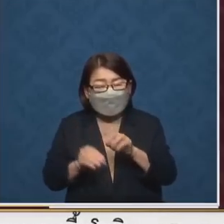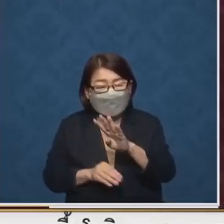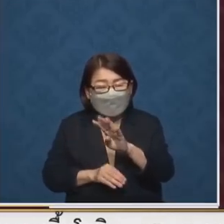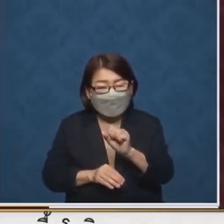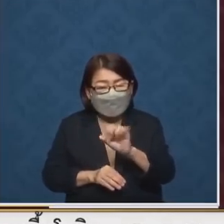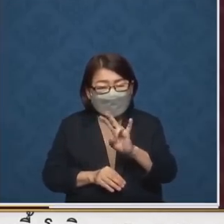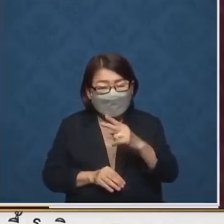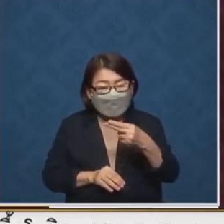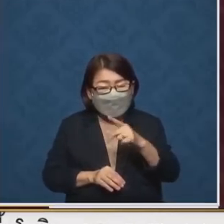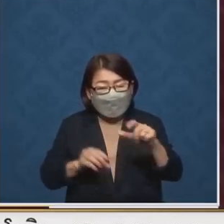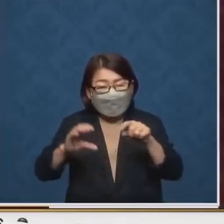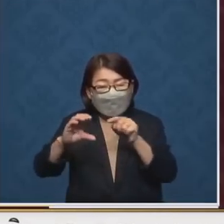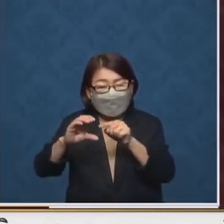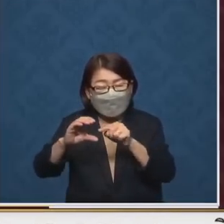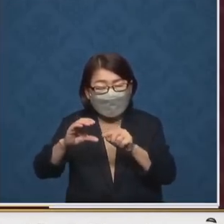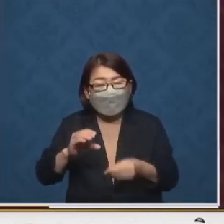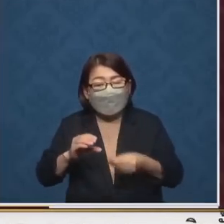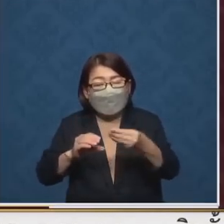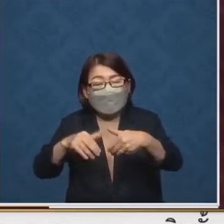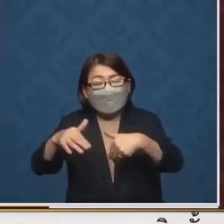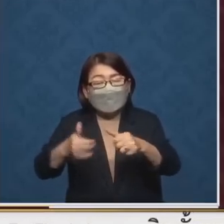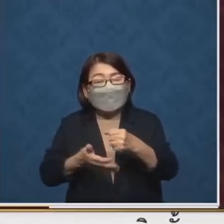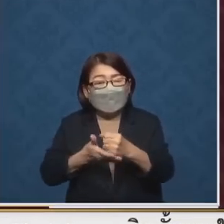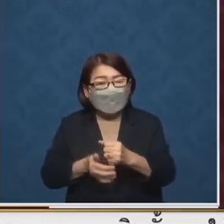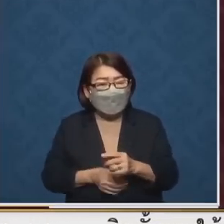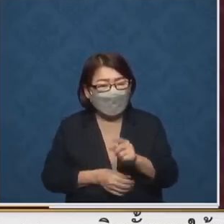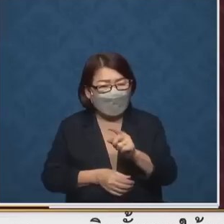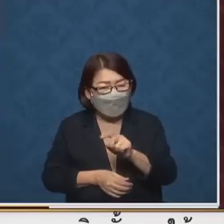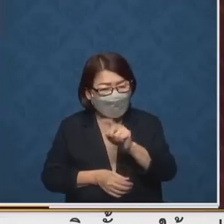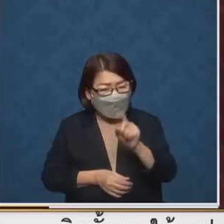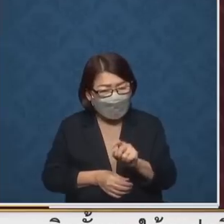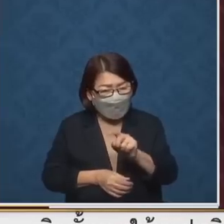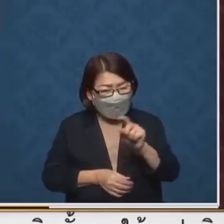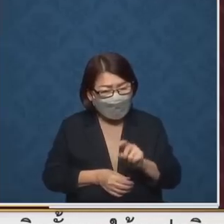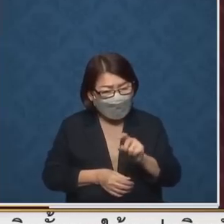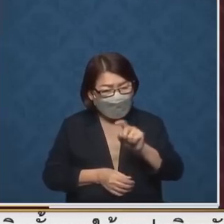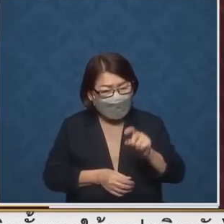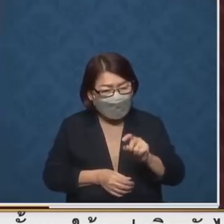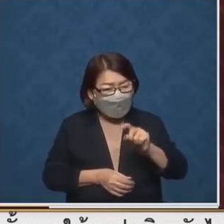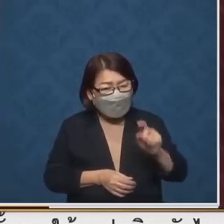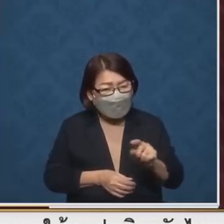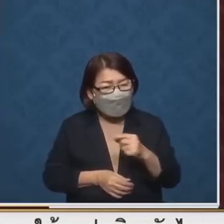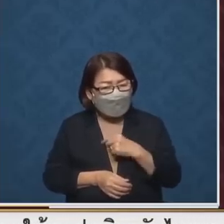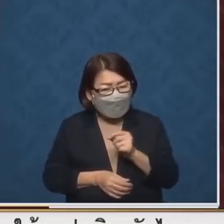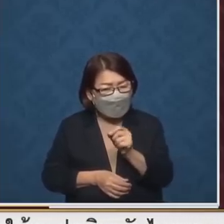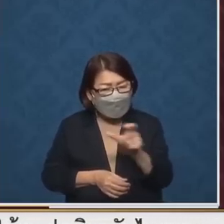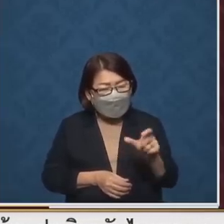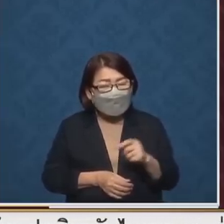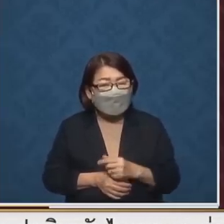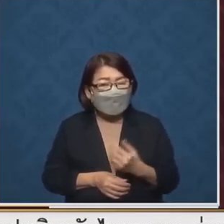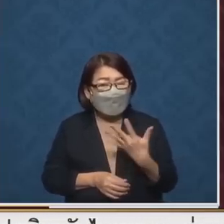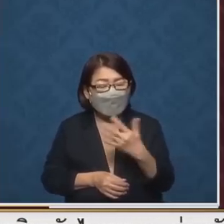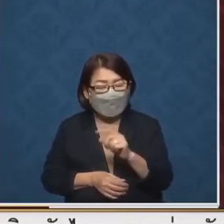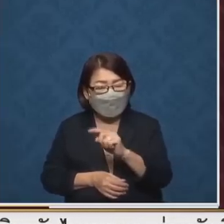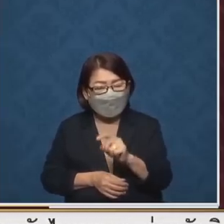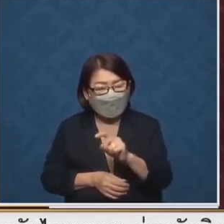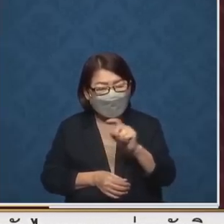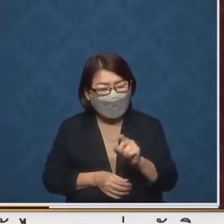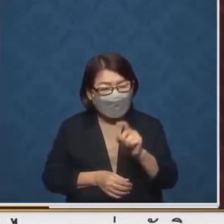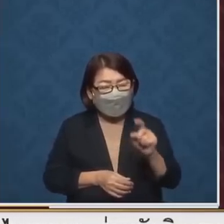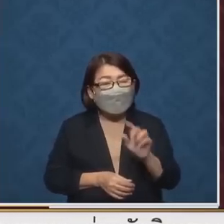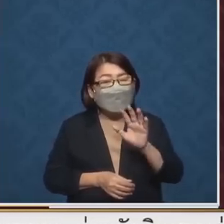470 ล้านผมเขียนเครองอย่ให้ attentionเครื่องหมายคำถามห้าเครื่องหมายคำถามว่า